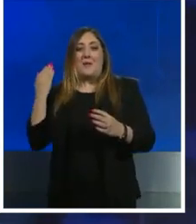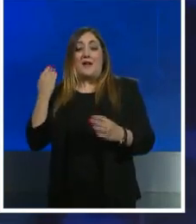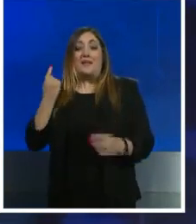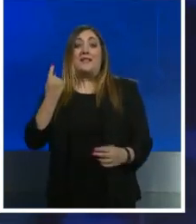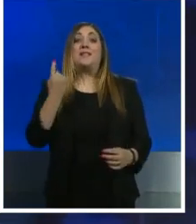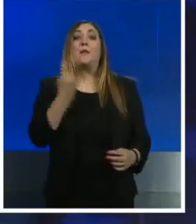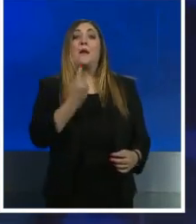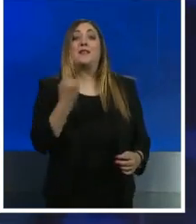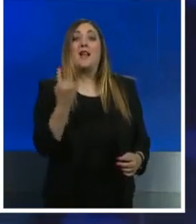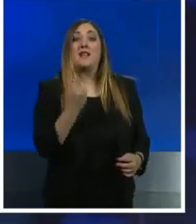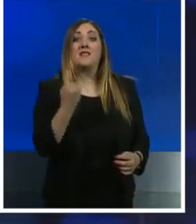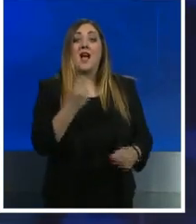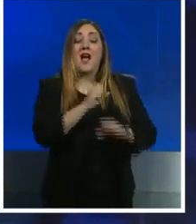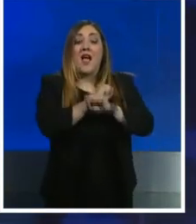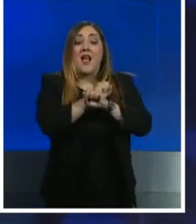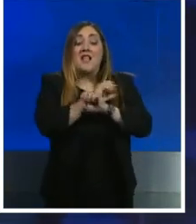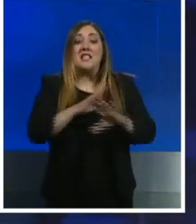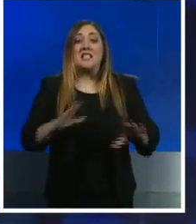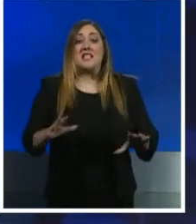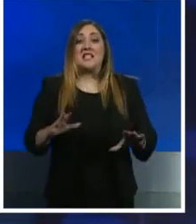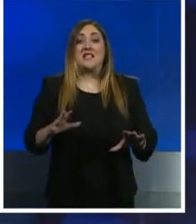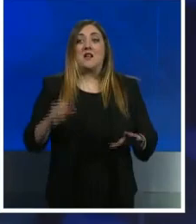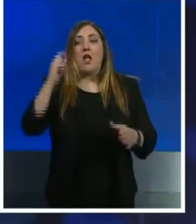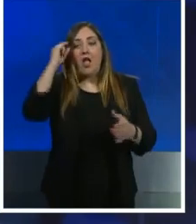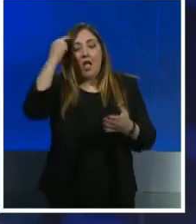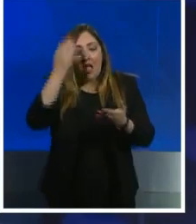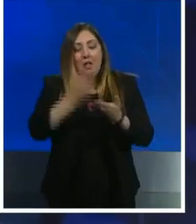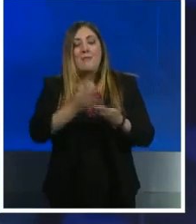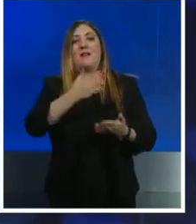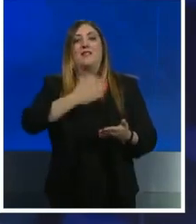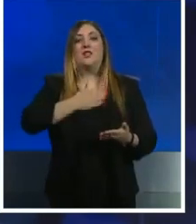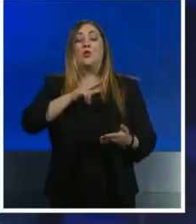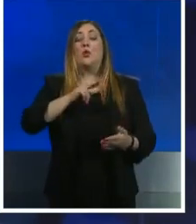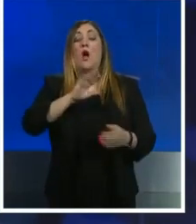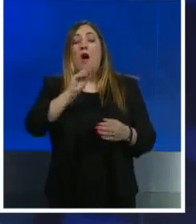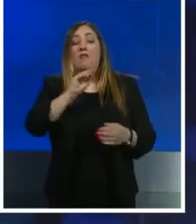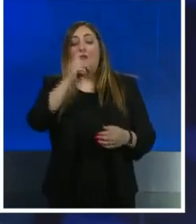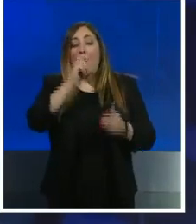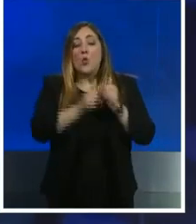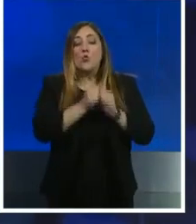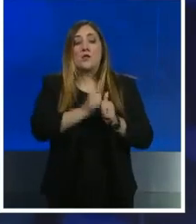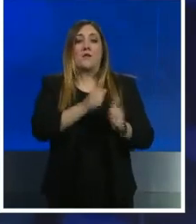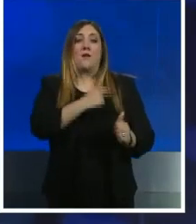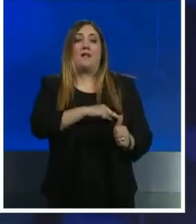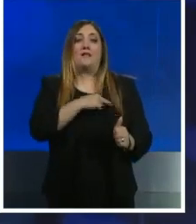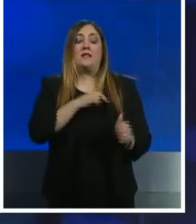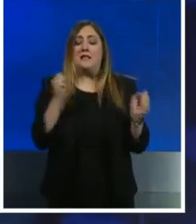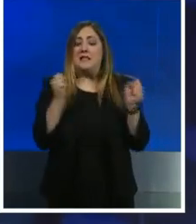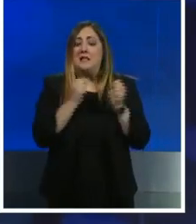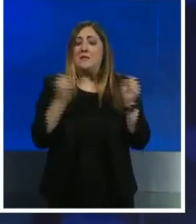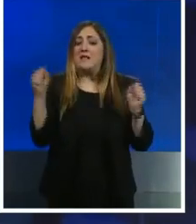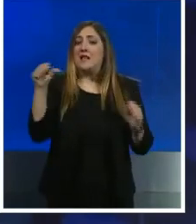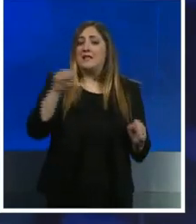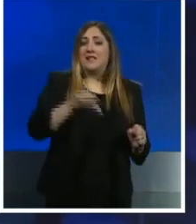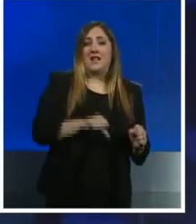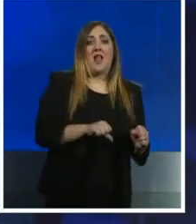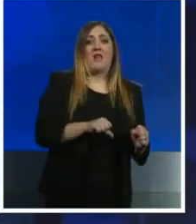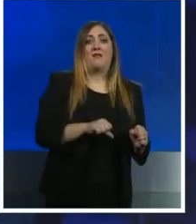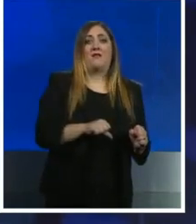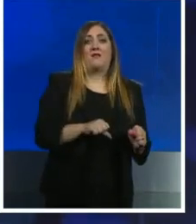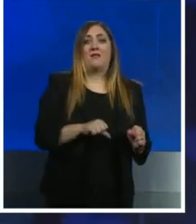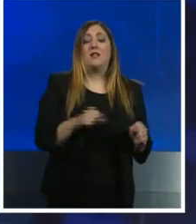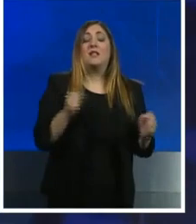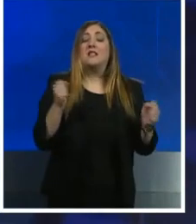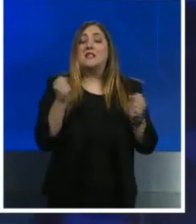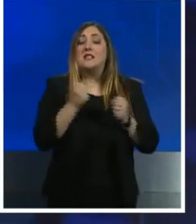għall-indipendenza u l-ħelsien li jemmint fihom u jemmnu ħafna fihom il-Maltin u li għadna li dawn ħajin tilfu jekk nidħlu b'dak it-trattat